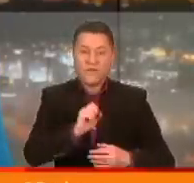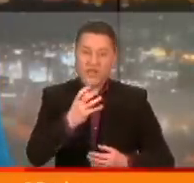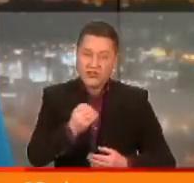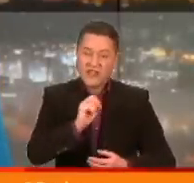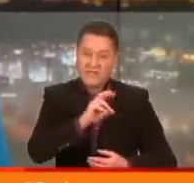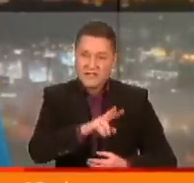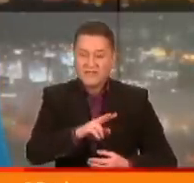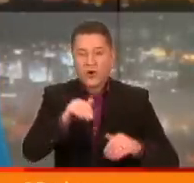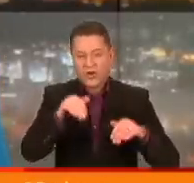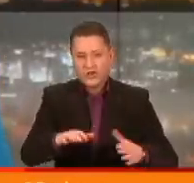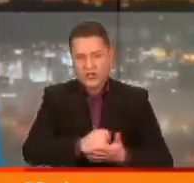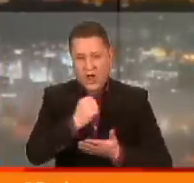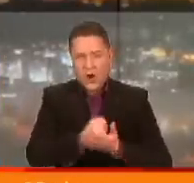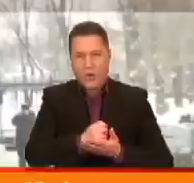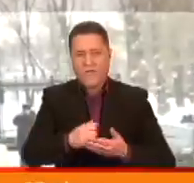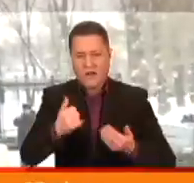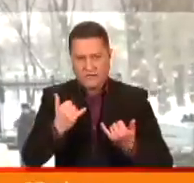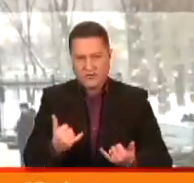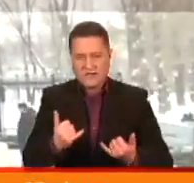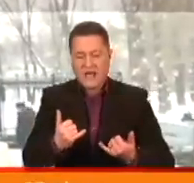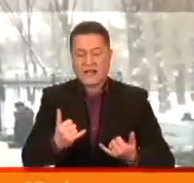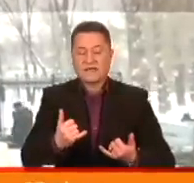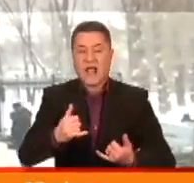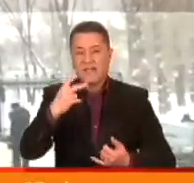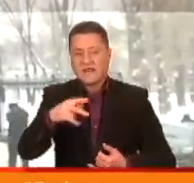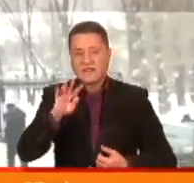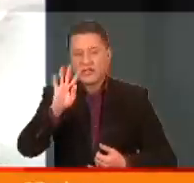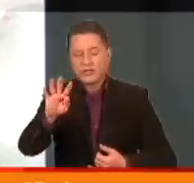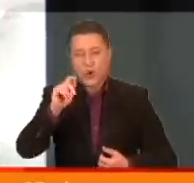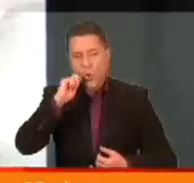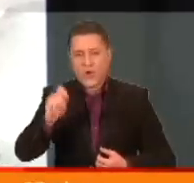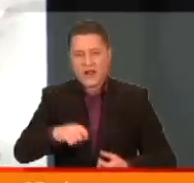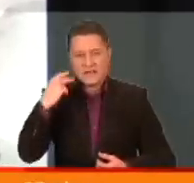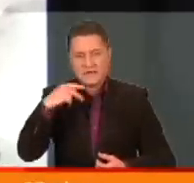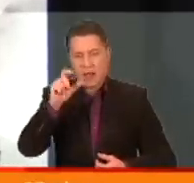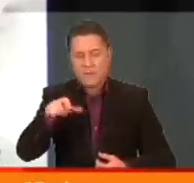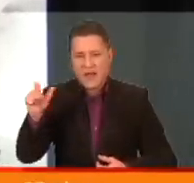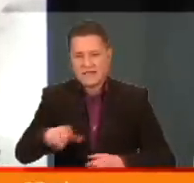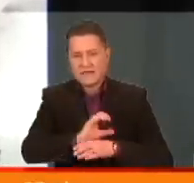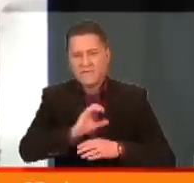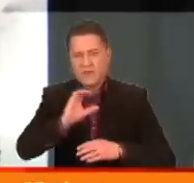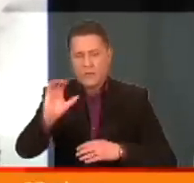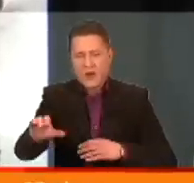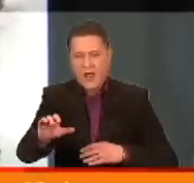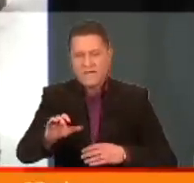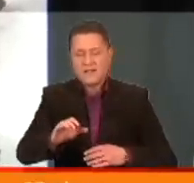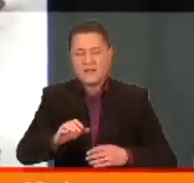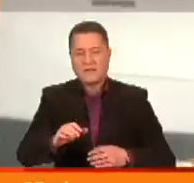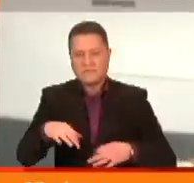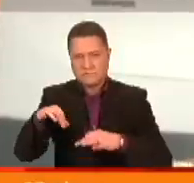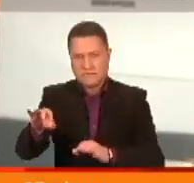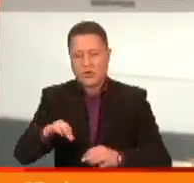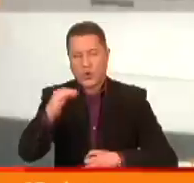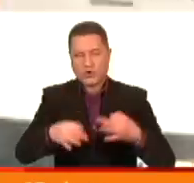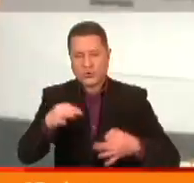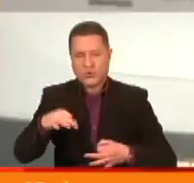рішення ухвалюють просто зараз. 24 українських бранців ще зранку доправили до суду. До зали вони зайшли під